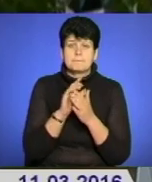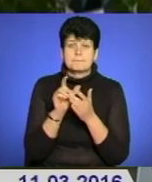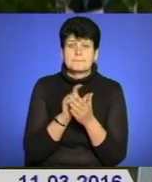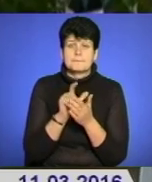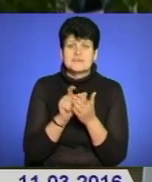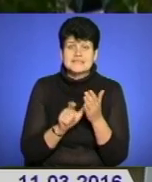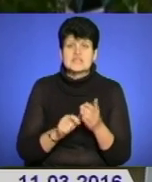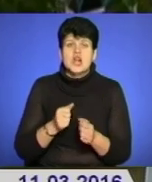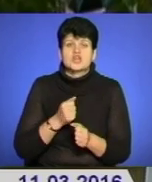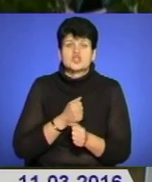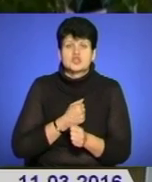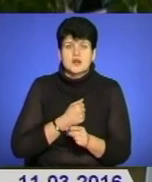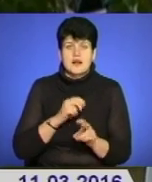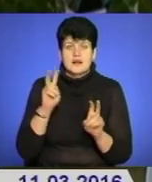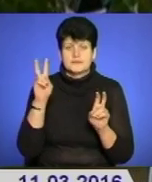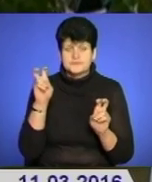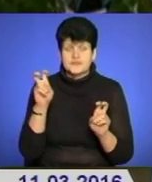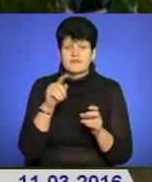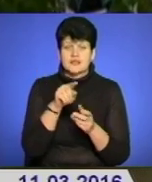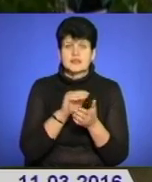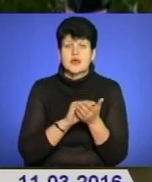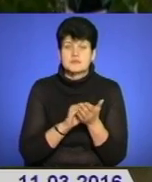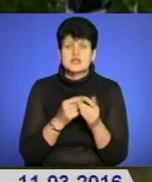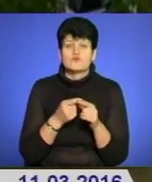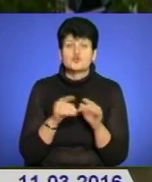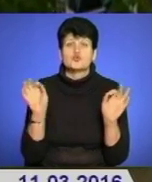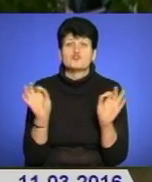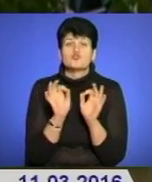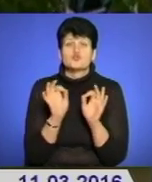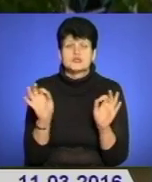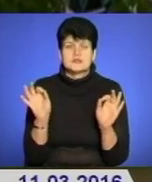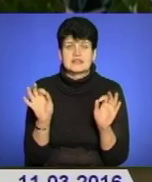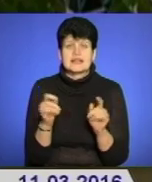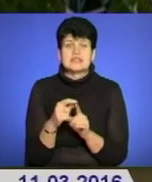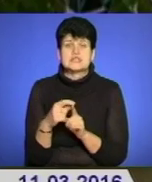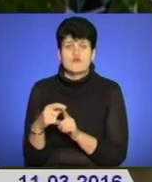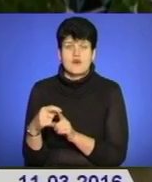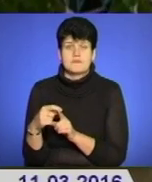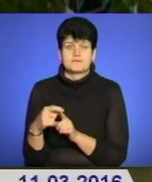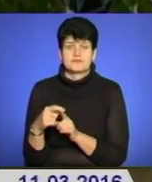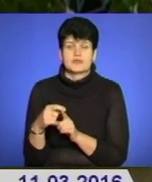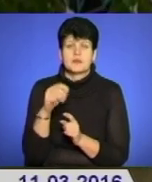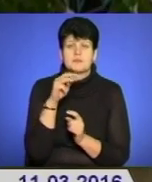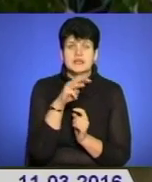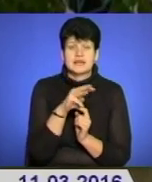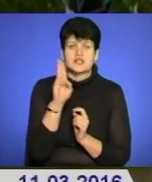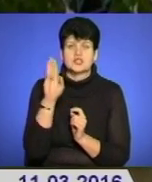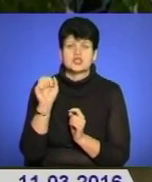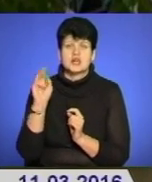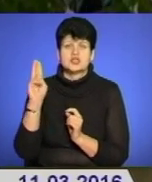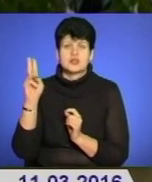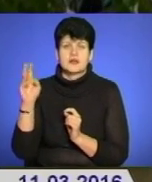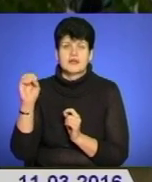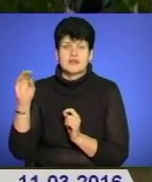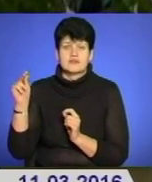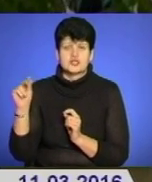«Жаль». Він написав цю музику на слова Маркіяна Шишкевича, але